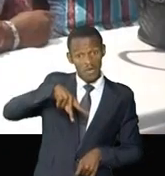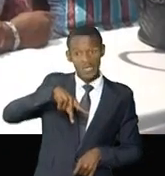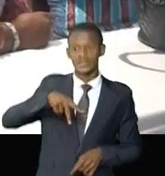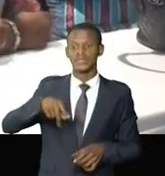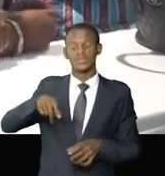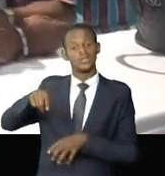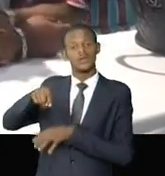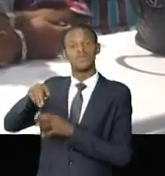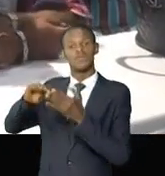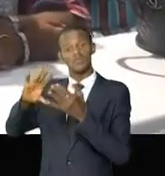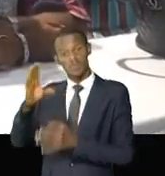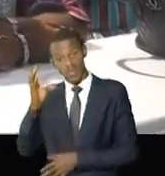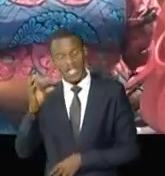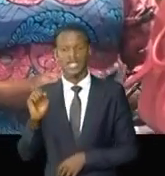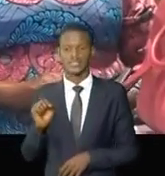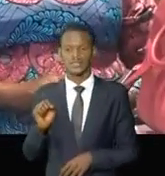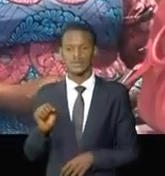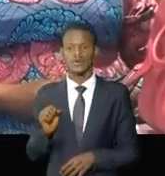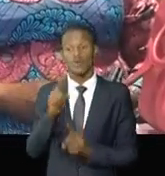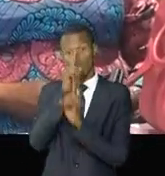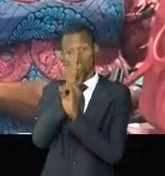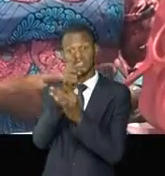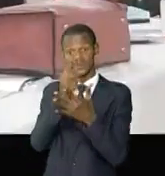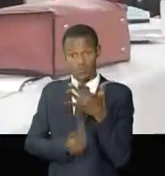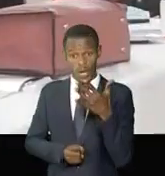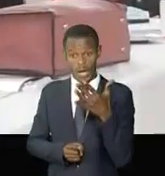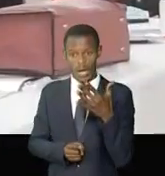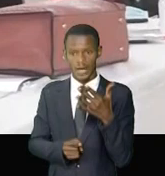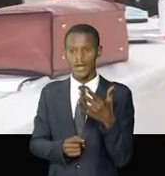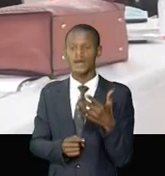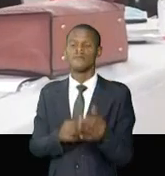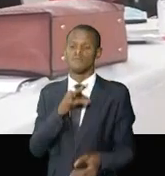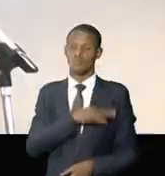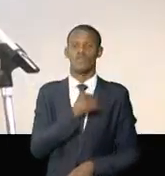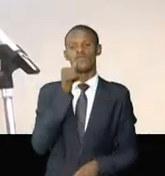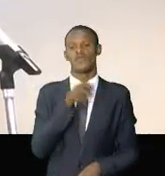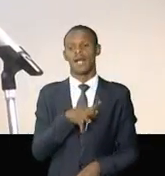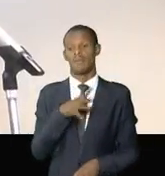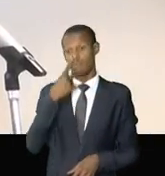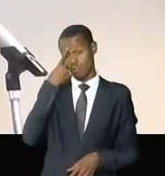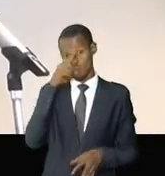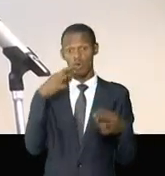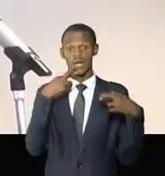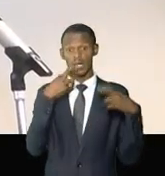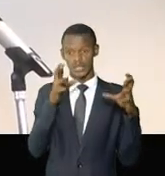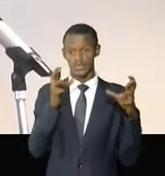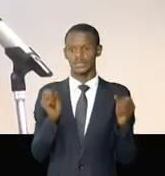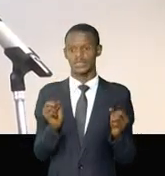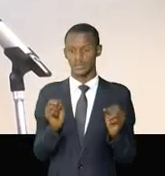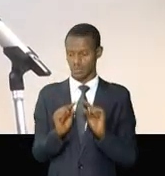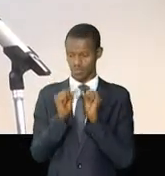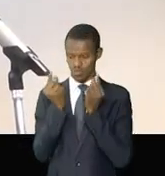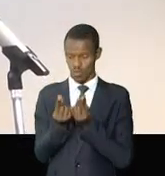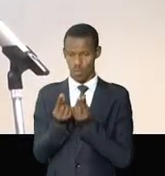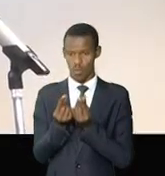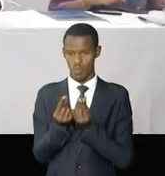femme. Pour atteindre cet objectif, les réseaux des femmes, élus provinciales et locales, REFEPEL et RDC, branche en République démocratique du